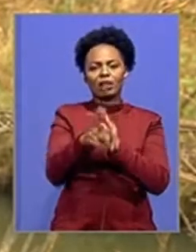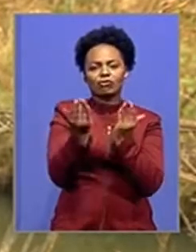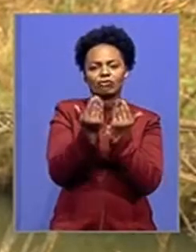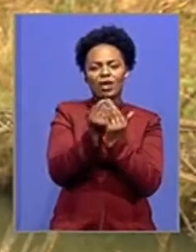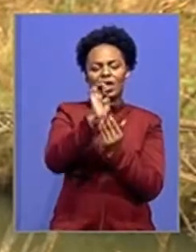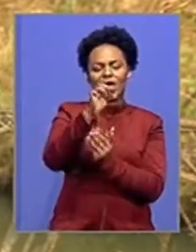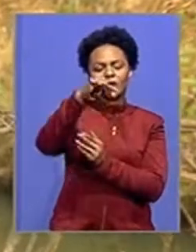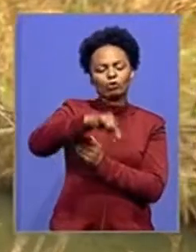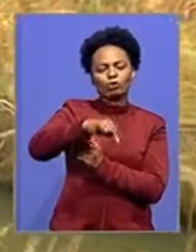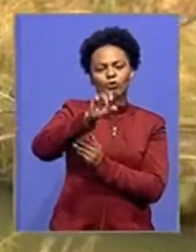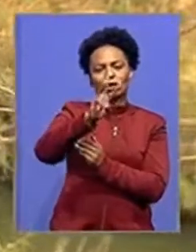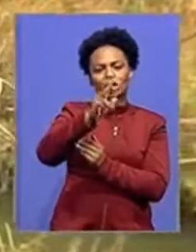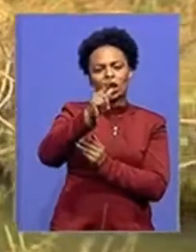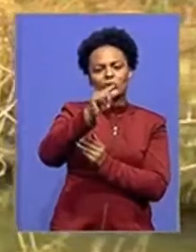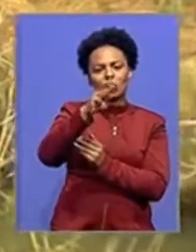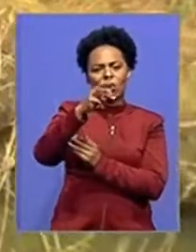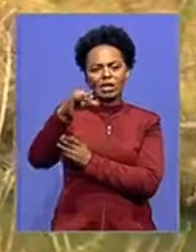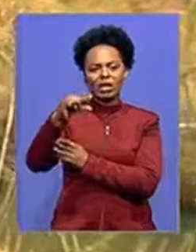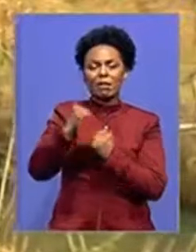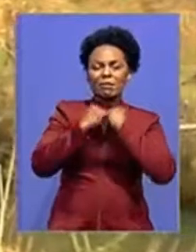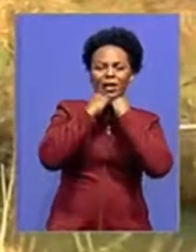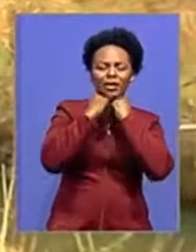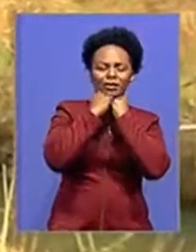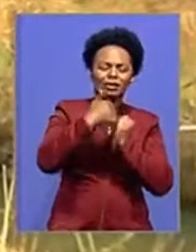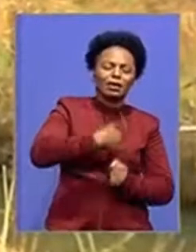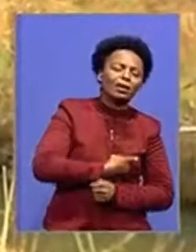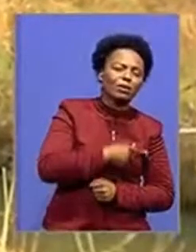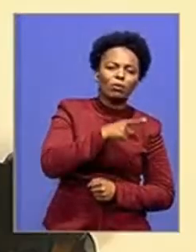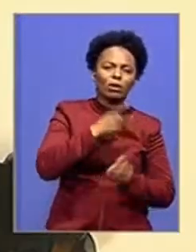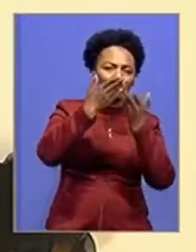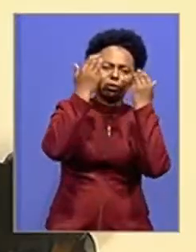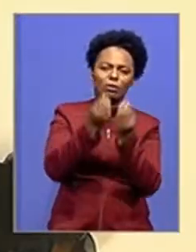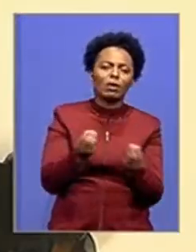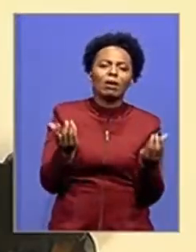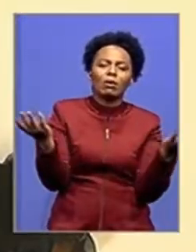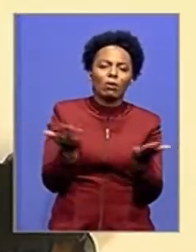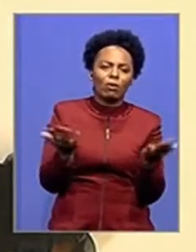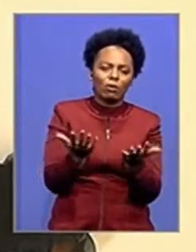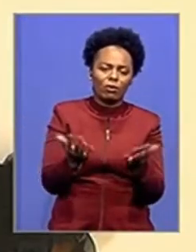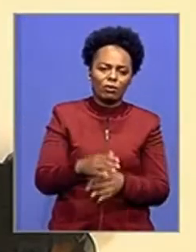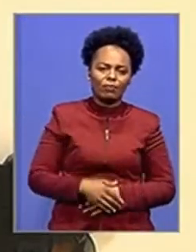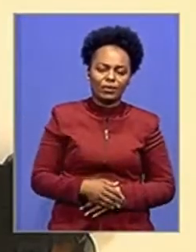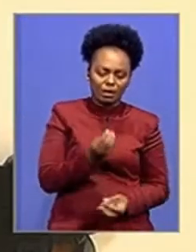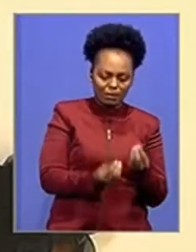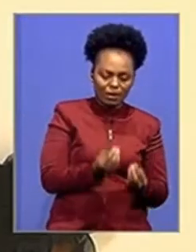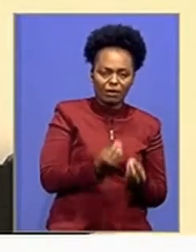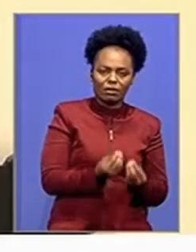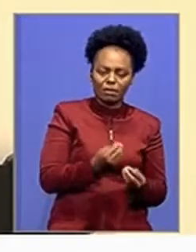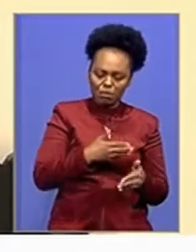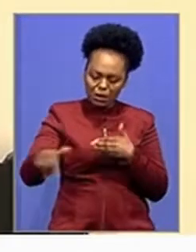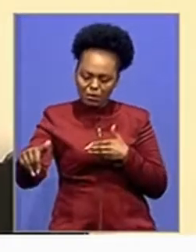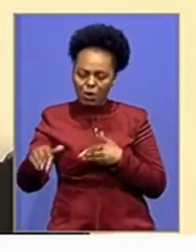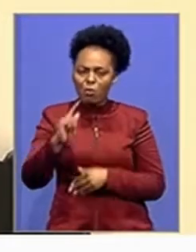bana ba sa amilwe maikutlo ke taba ye ka ge ba sa tsebe gore bana ba bona ba kae. Abantwana baphumela ekuseni bahamba